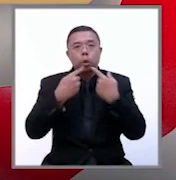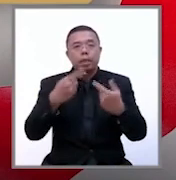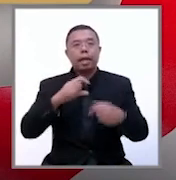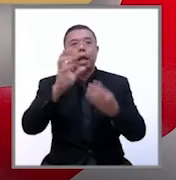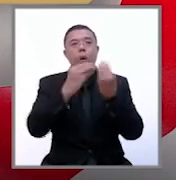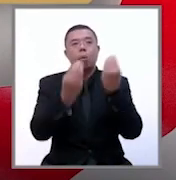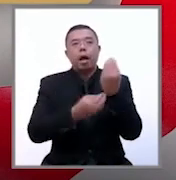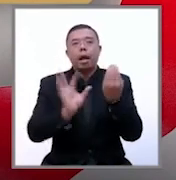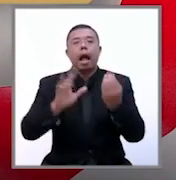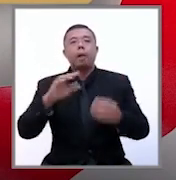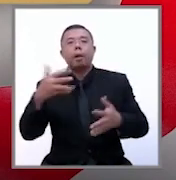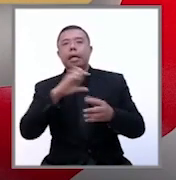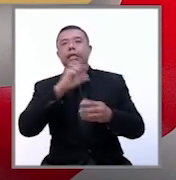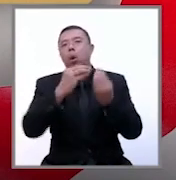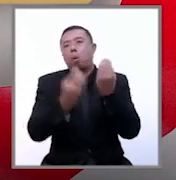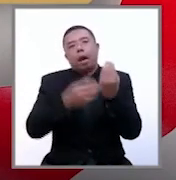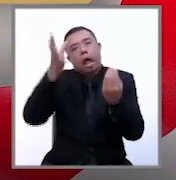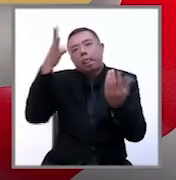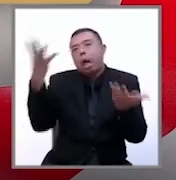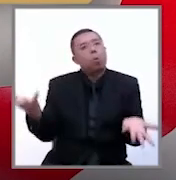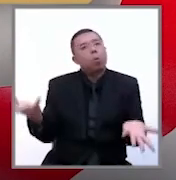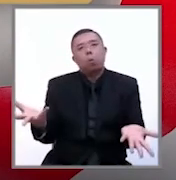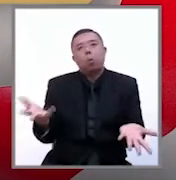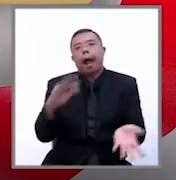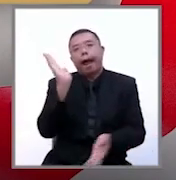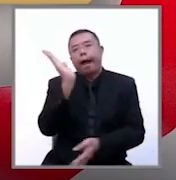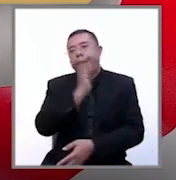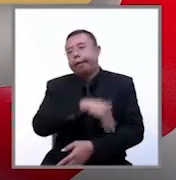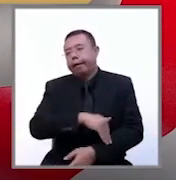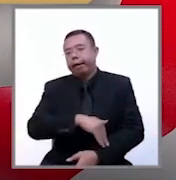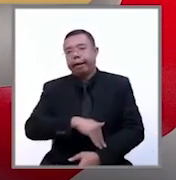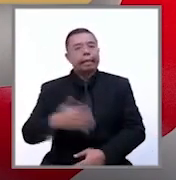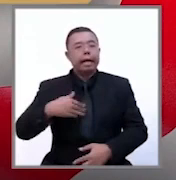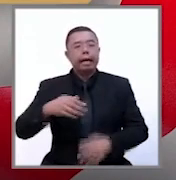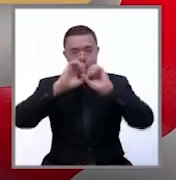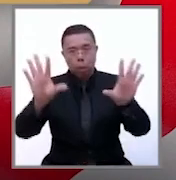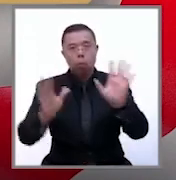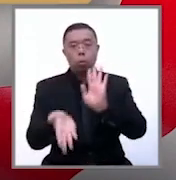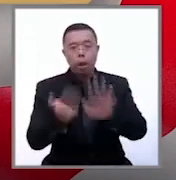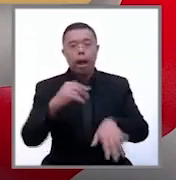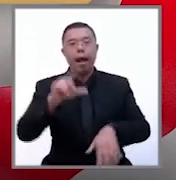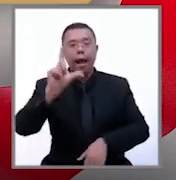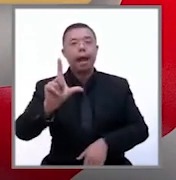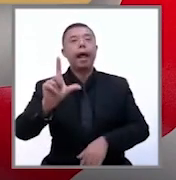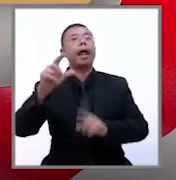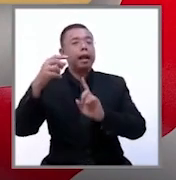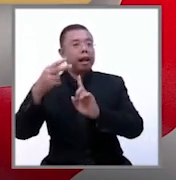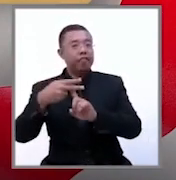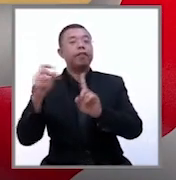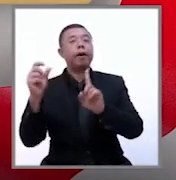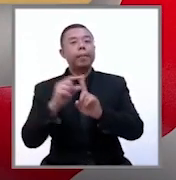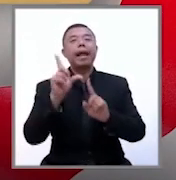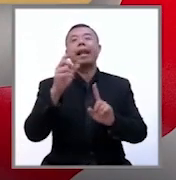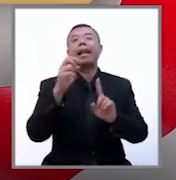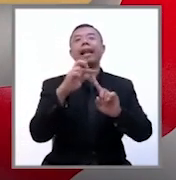cawapresnya masa cawapresnya enggak paham aneh loh saya jelaskan sekali lagi litium ferofosfat